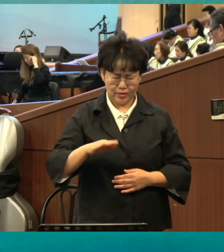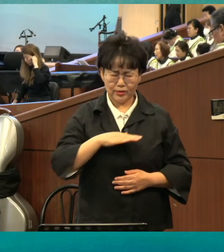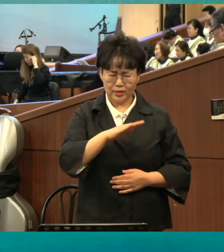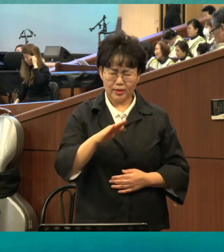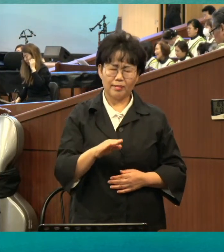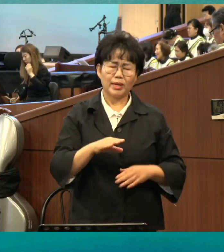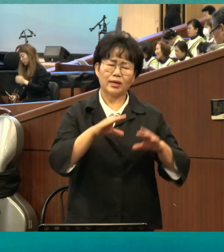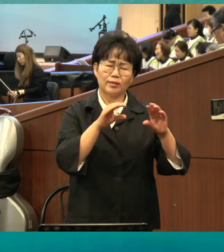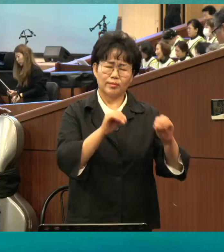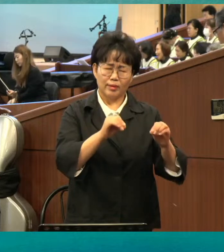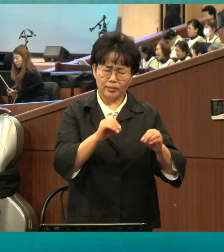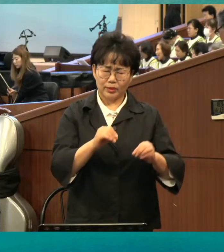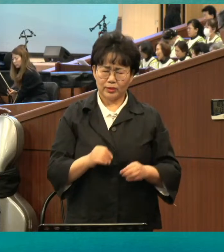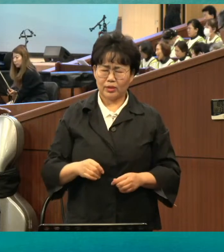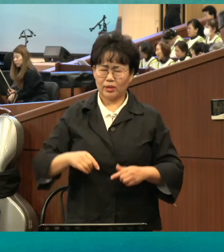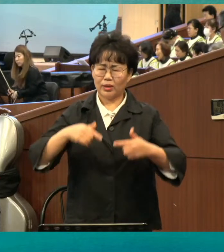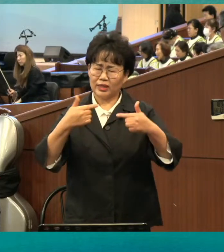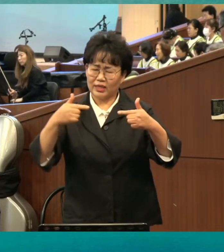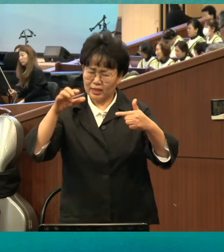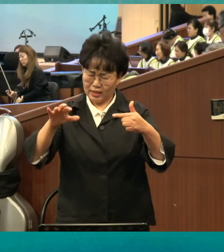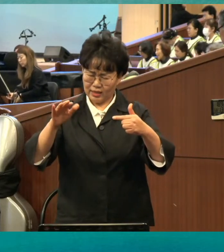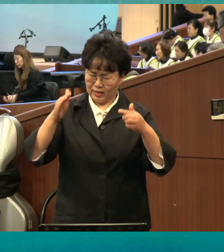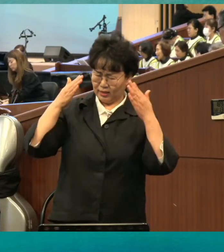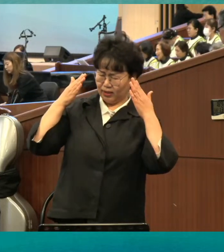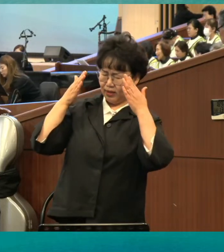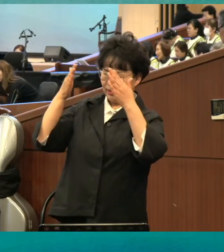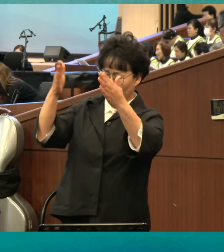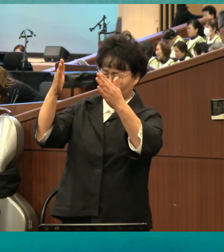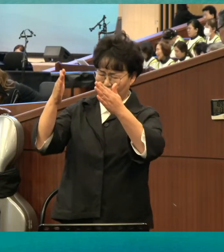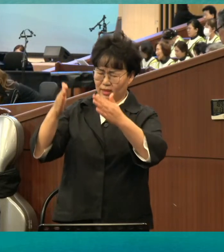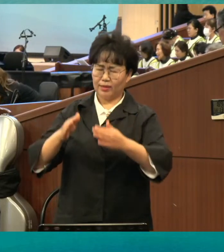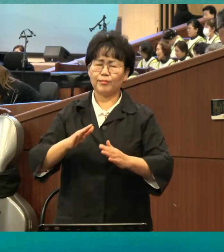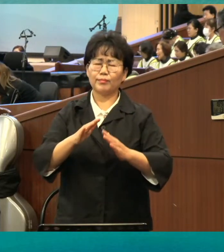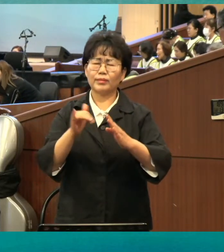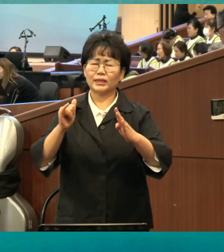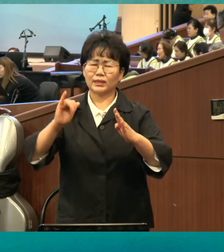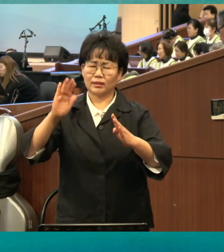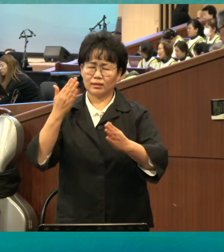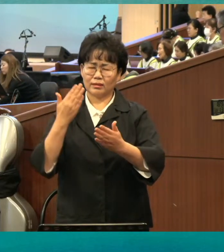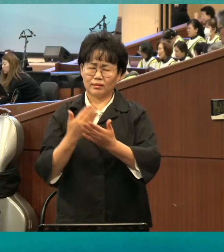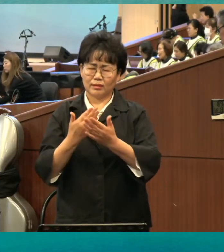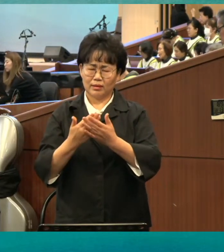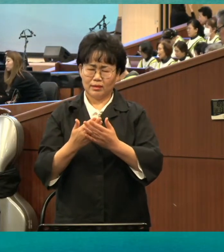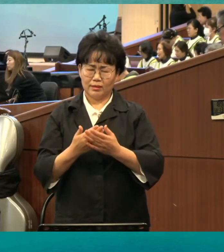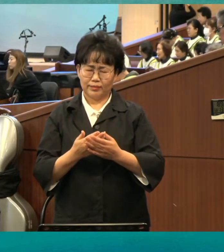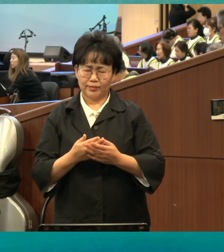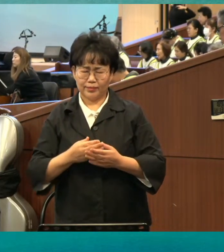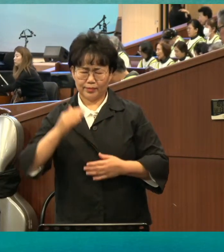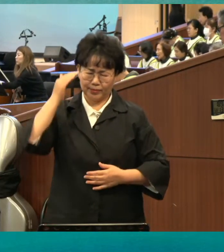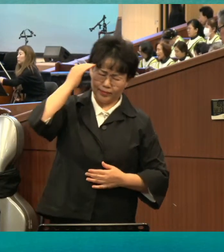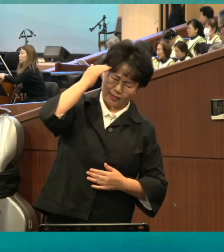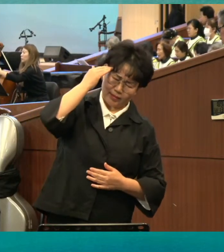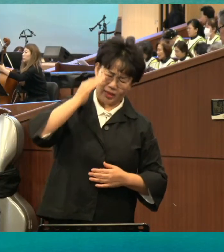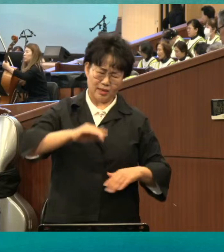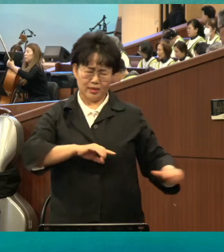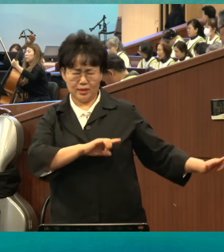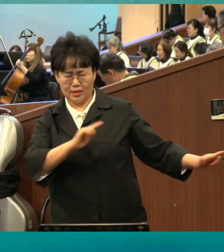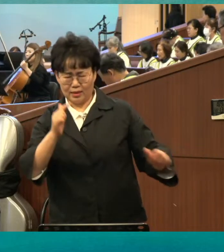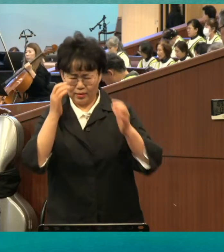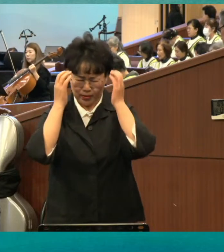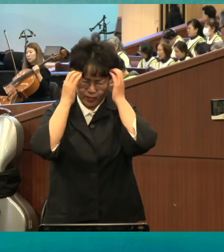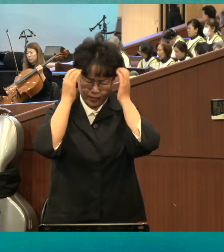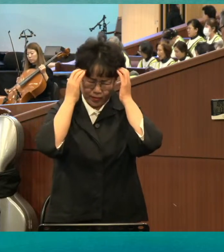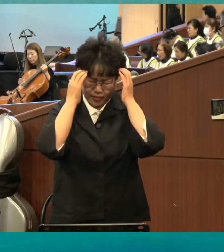백성들 되게 하여 주시옵소서. 한 해 동안 우리의 삶에 가로막고 있는 모든 장벽들이 있을지라도 믿음으로 돌파하게